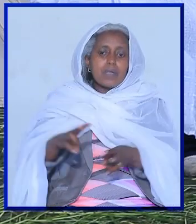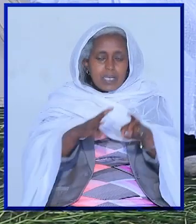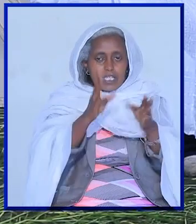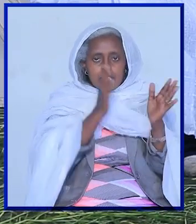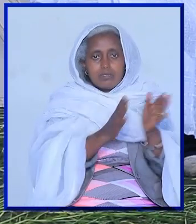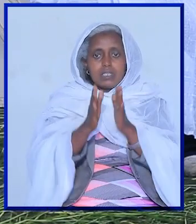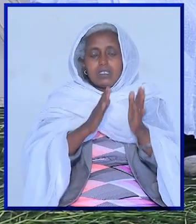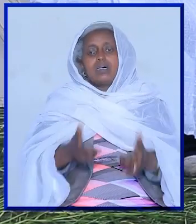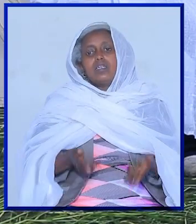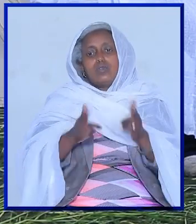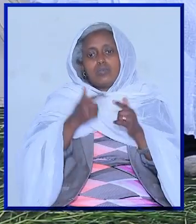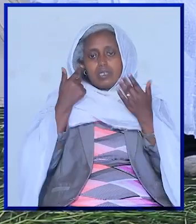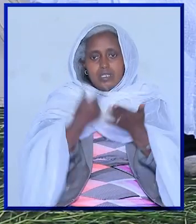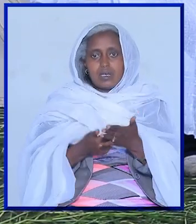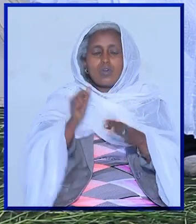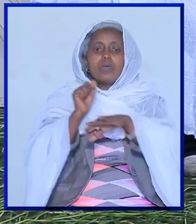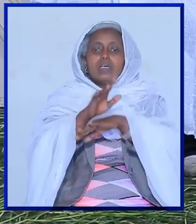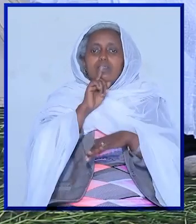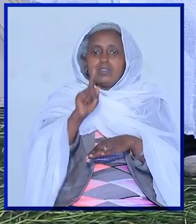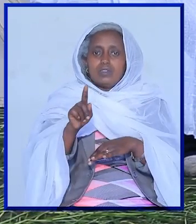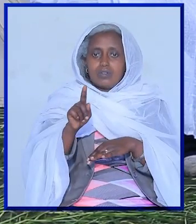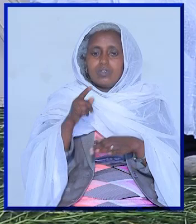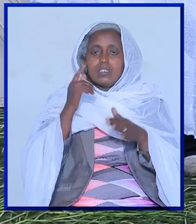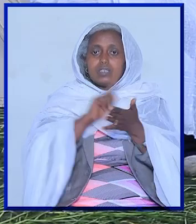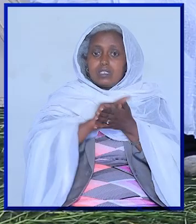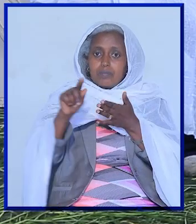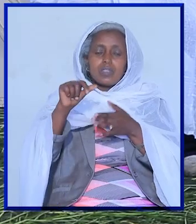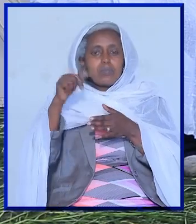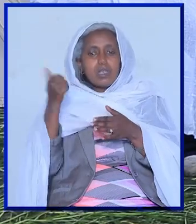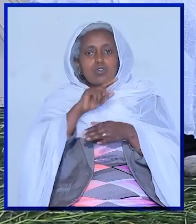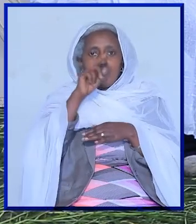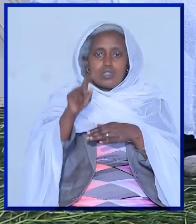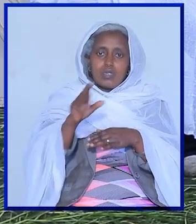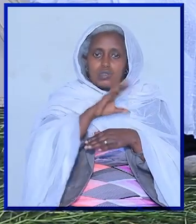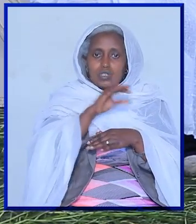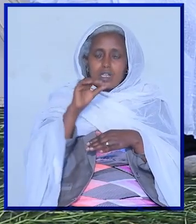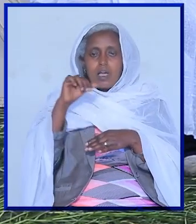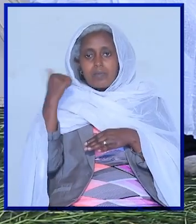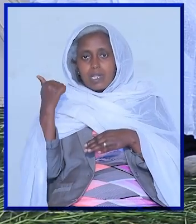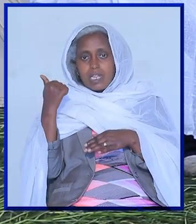ማስተካከል ይኖርብናል። የዛሬው መልእክታችን ነው እንግዲህ ሳምንት በሌሎች ጥያቄዎችና